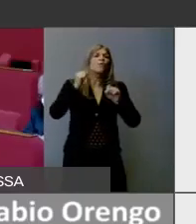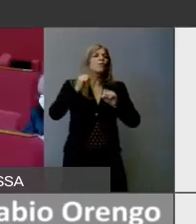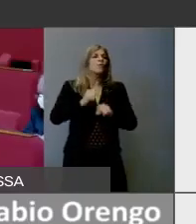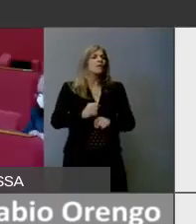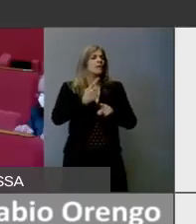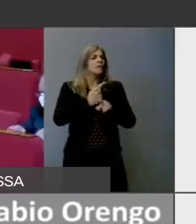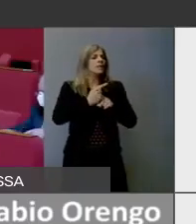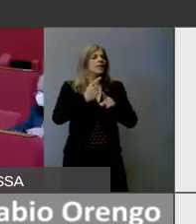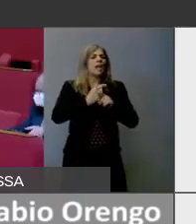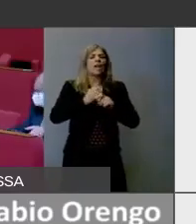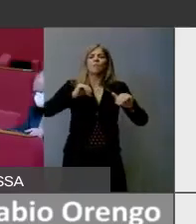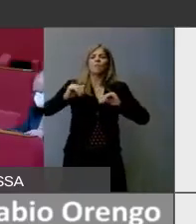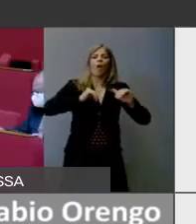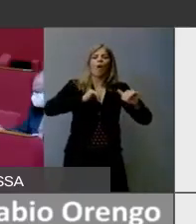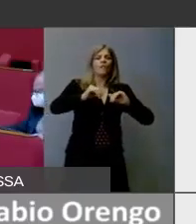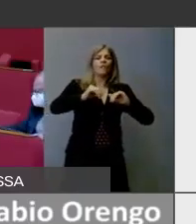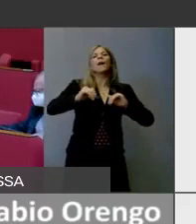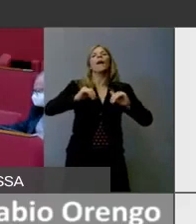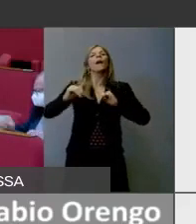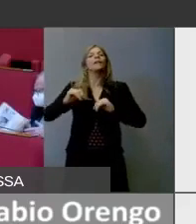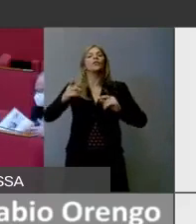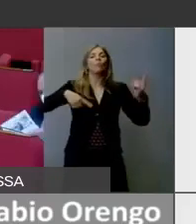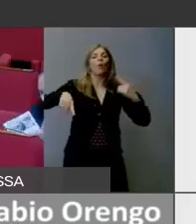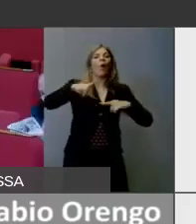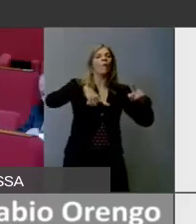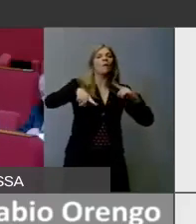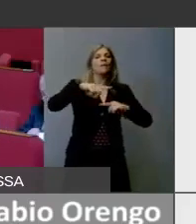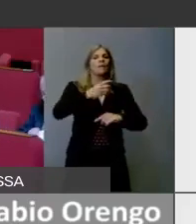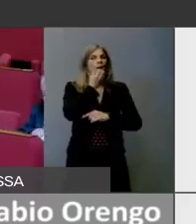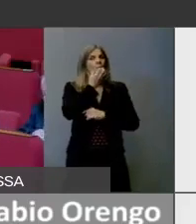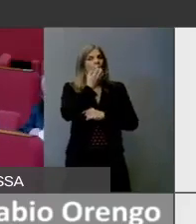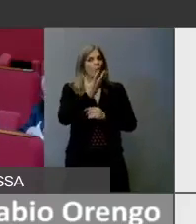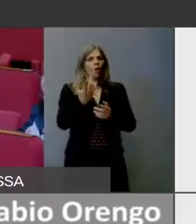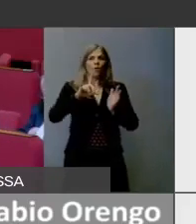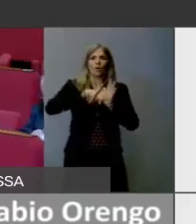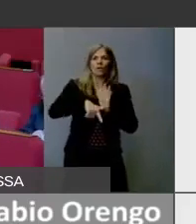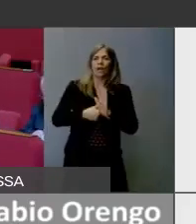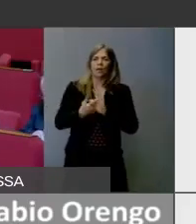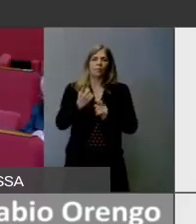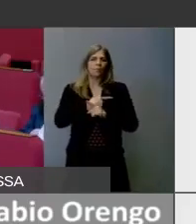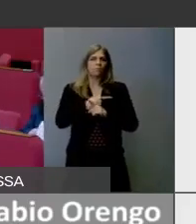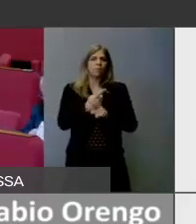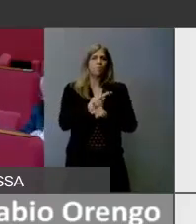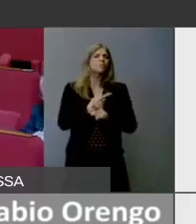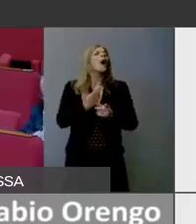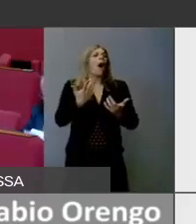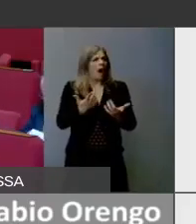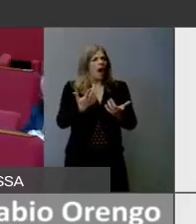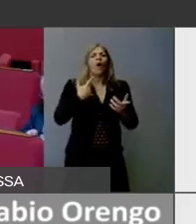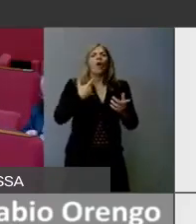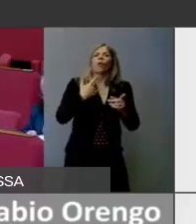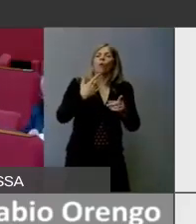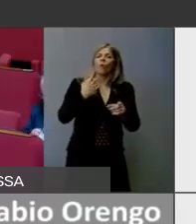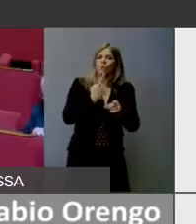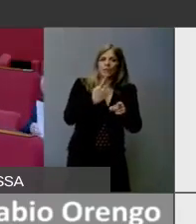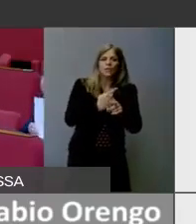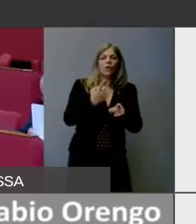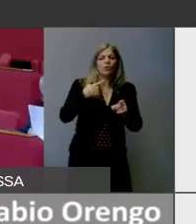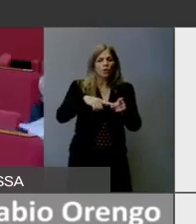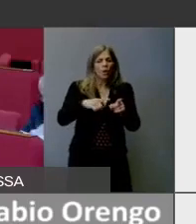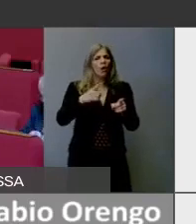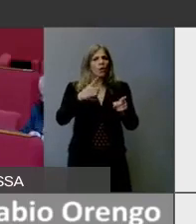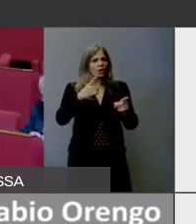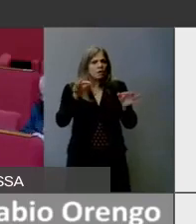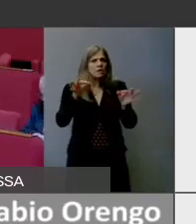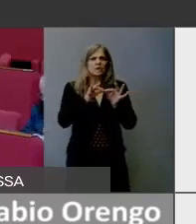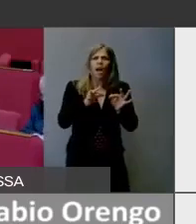uno strumento di mobilità che gli garantisca un tempo determinato è un'esigenza alla quale certamente abbiamo ritenuto